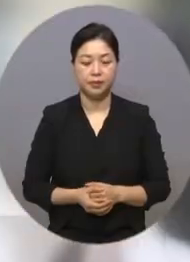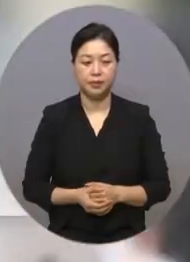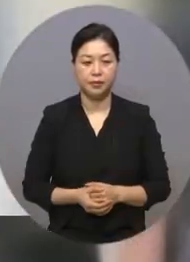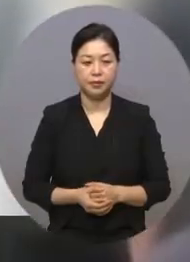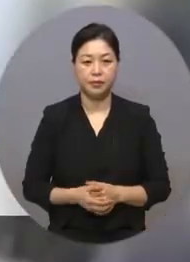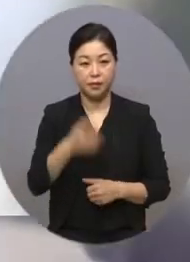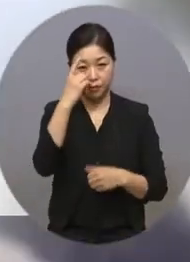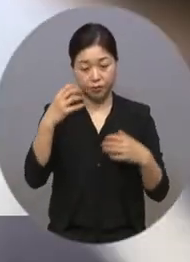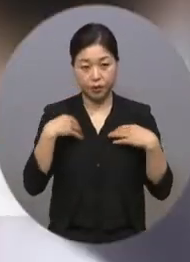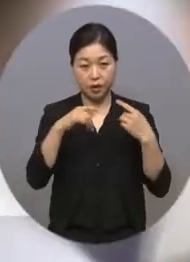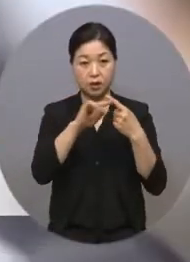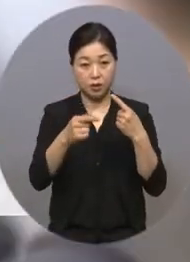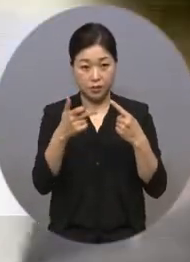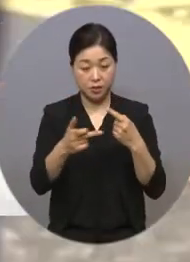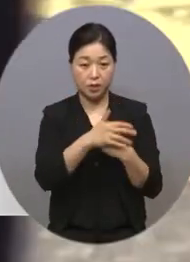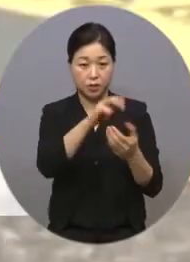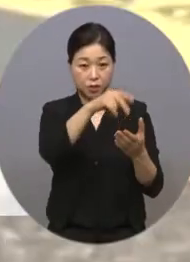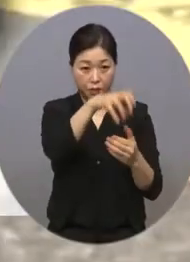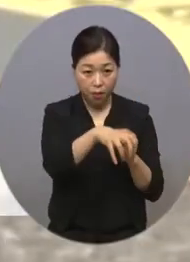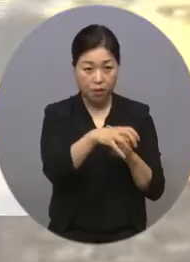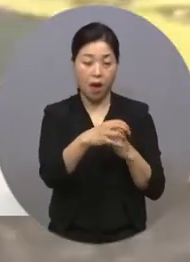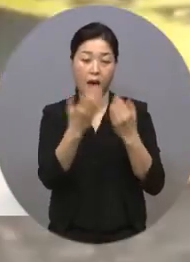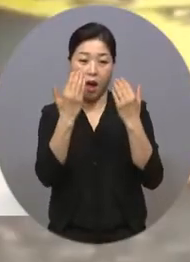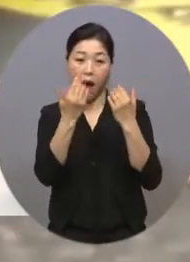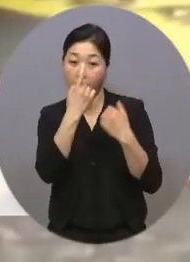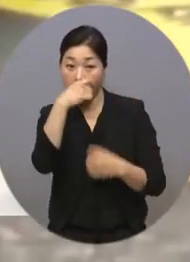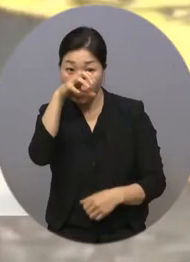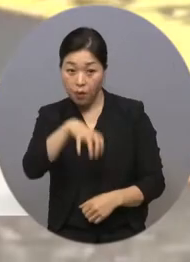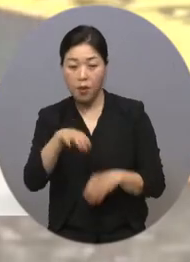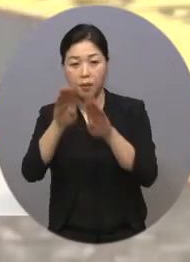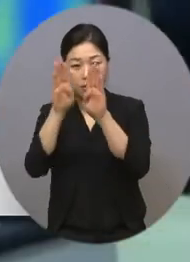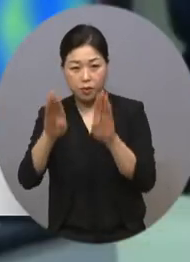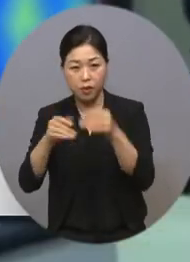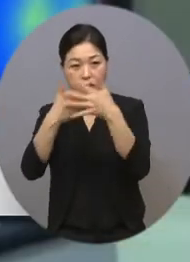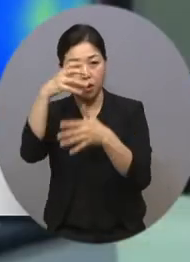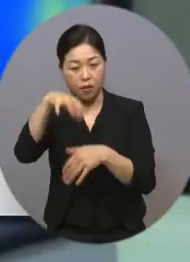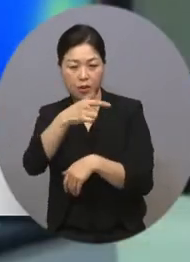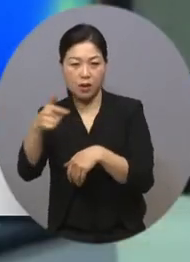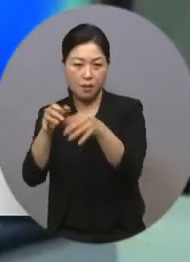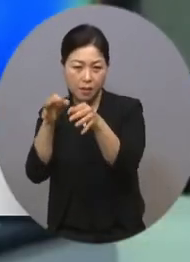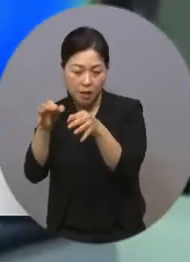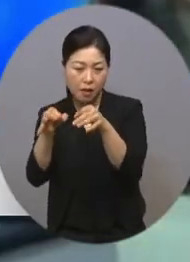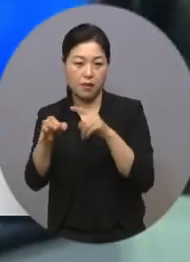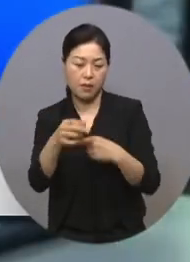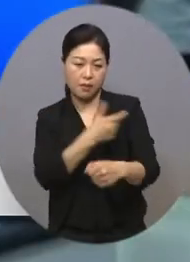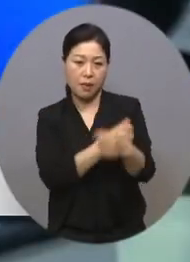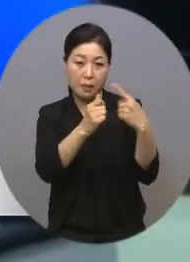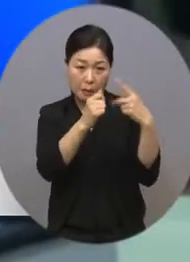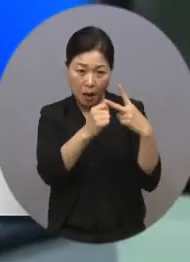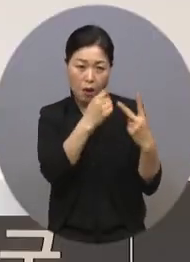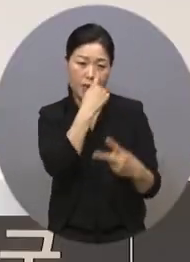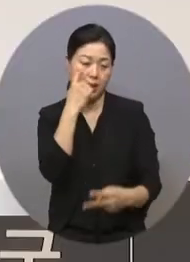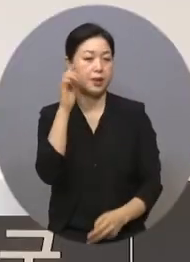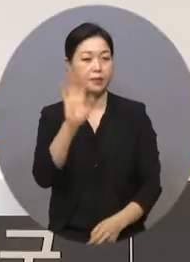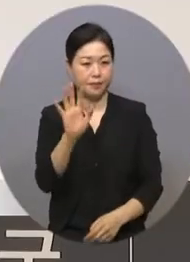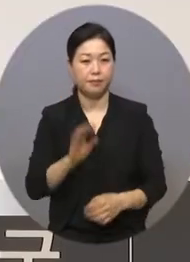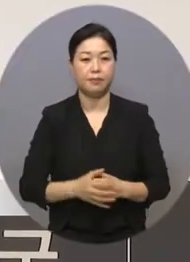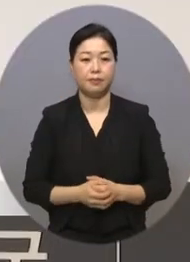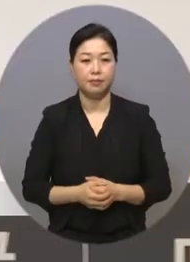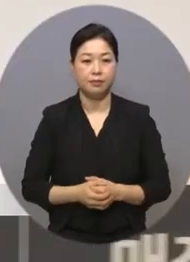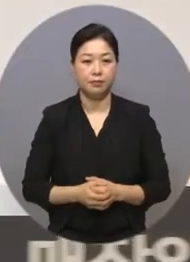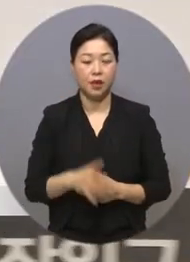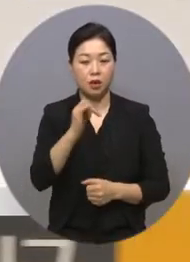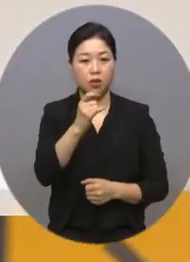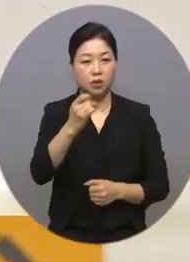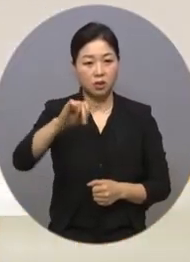정부가 17일 독서실과 학원 박물관 영화관 대형마트의 방역 배스를 해제 하기로 했습니다 권